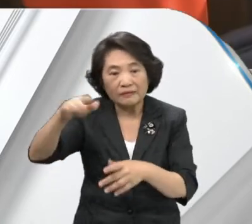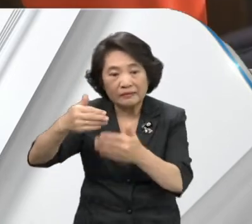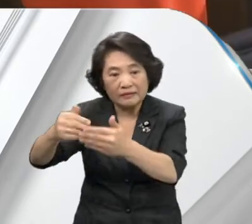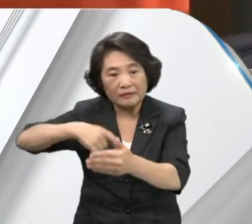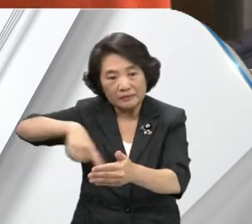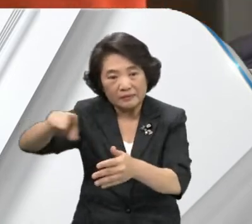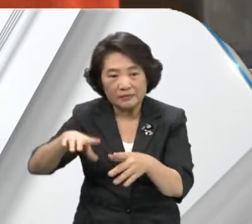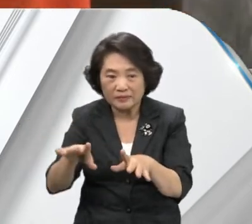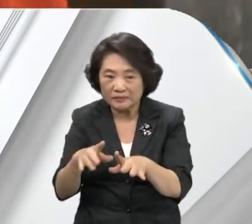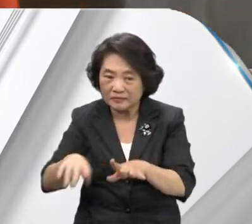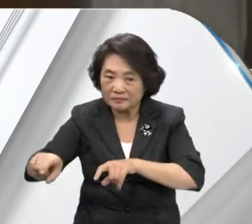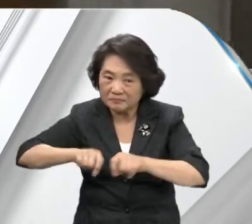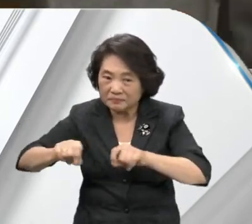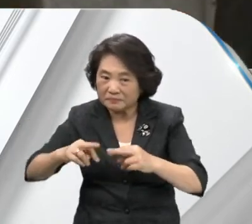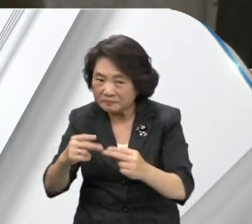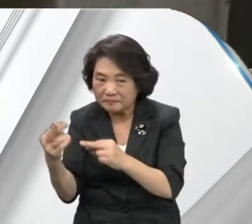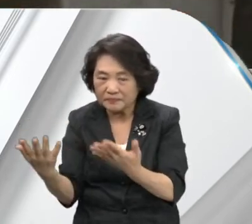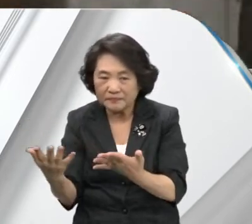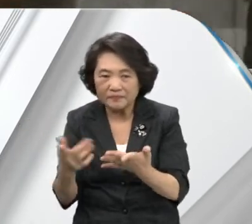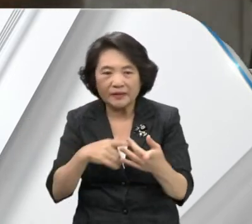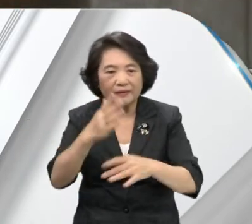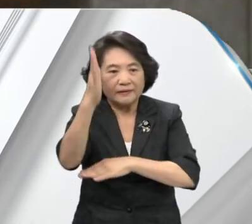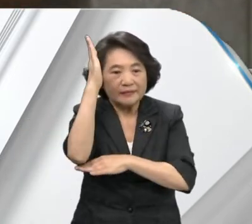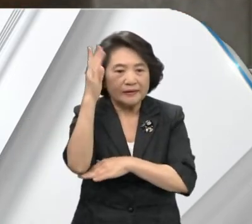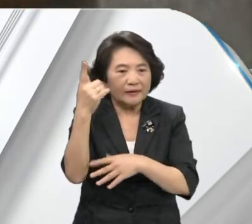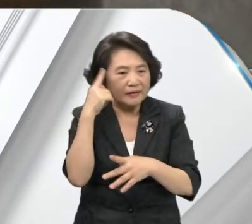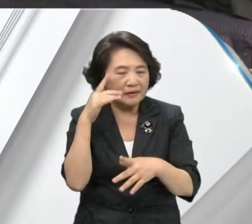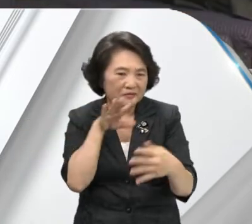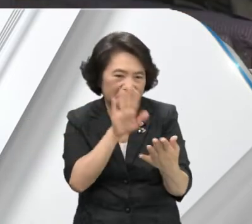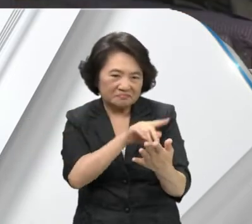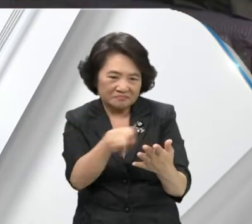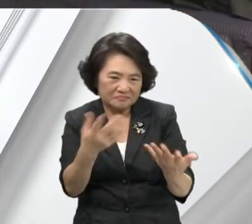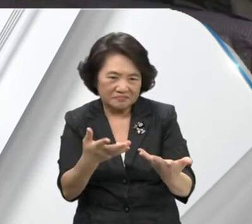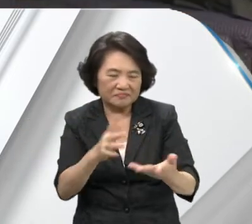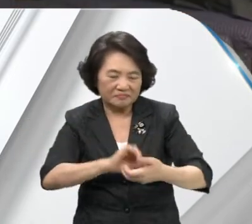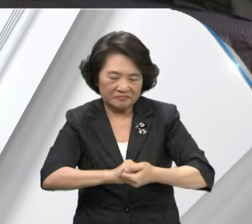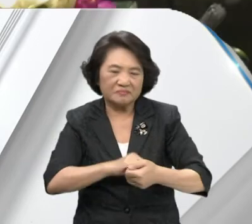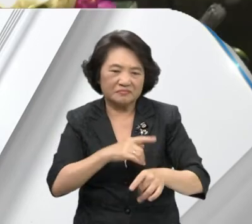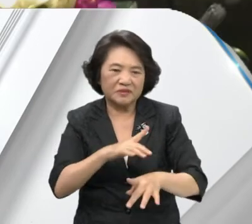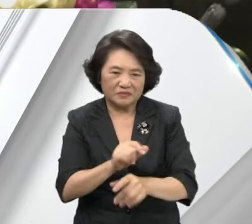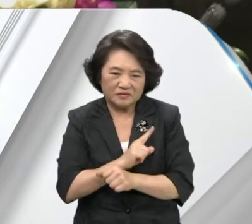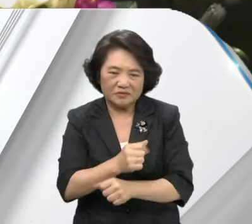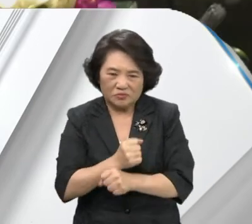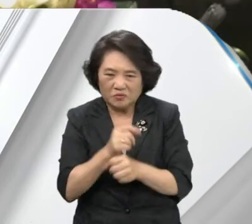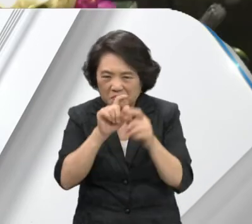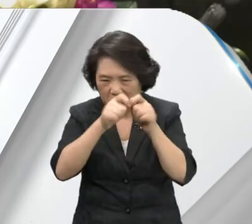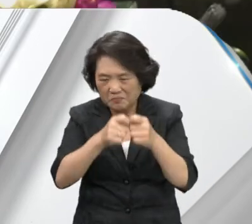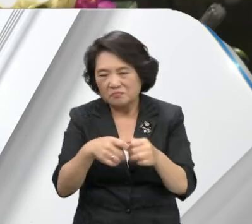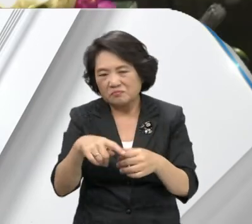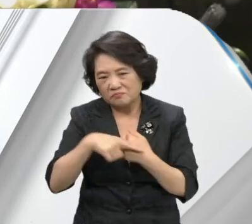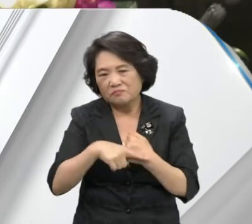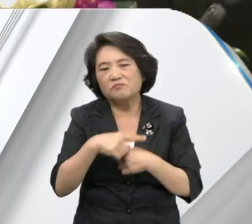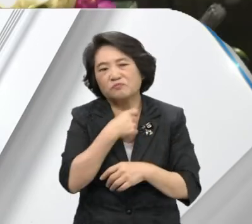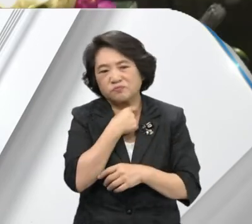整对外关系策略，对政府外军政面对的课题。韩国新闻陈怡林陈周台报道。